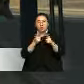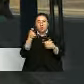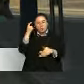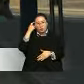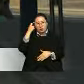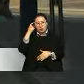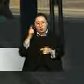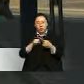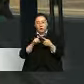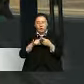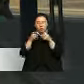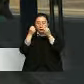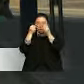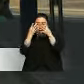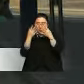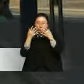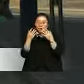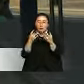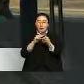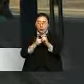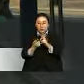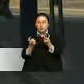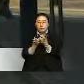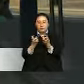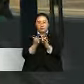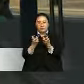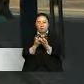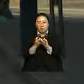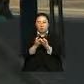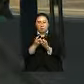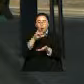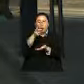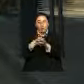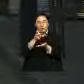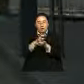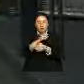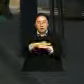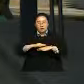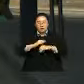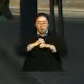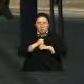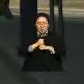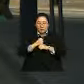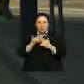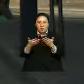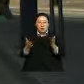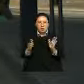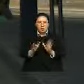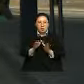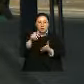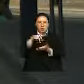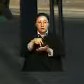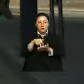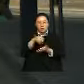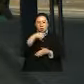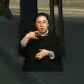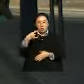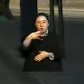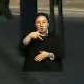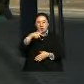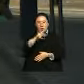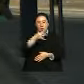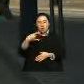있고 여기에 대한 새로운 대안으로서 정말 원칙을 지키는 정당으로서 정의당을